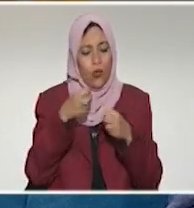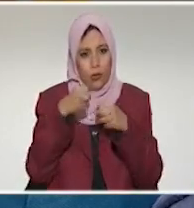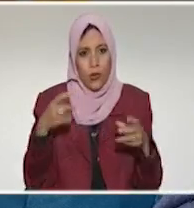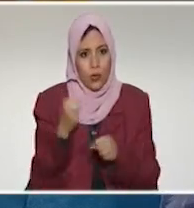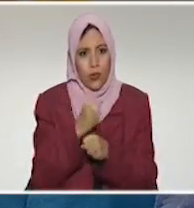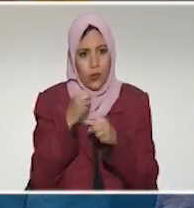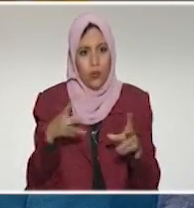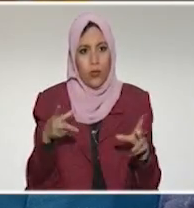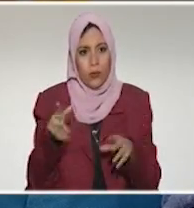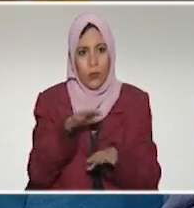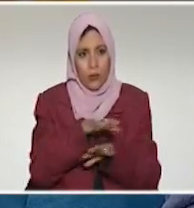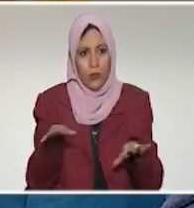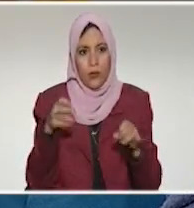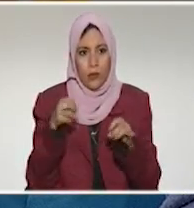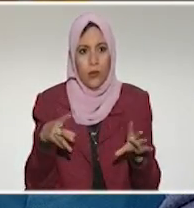شغلك.